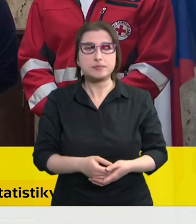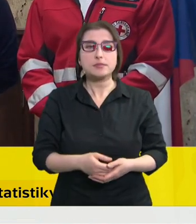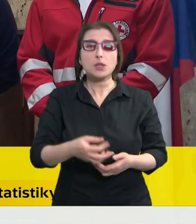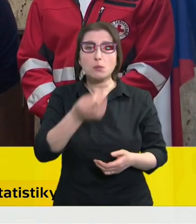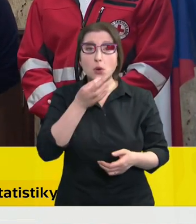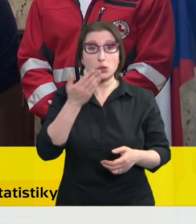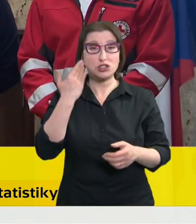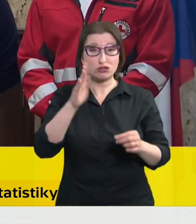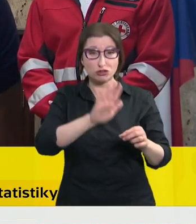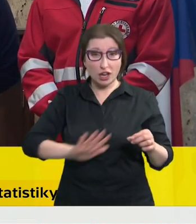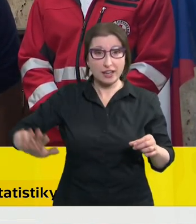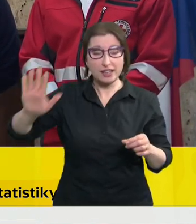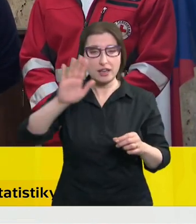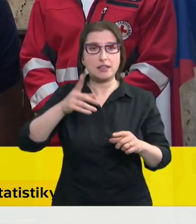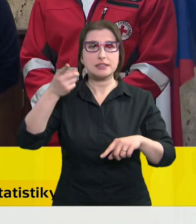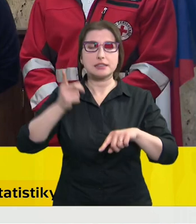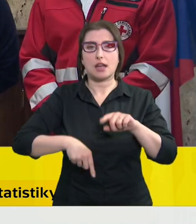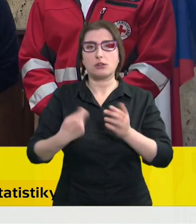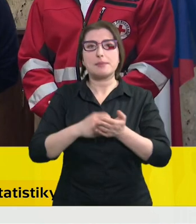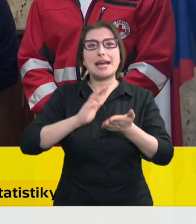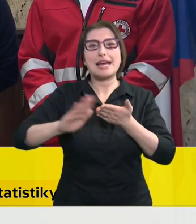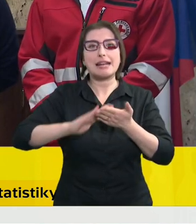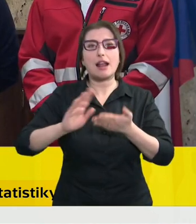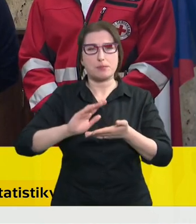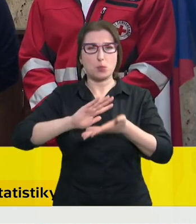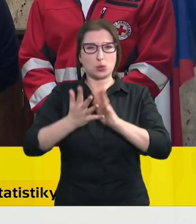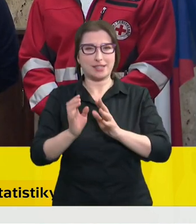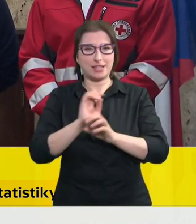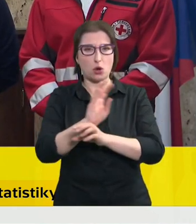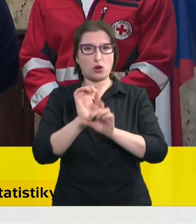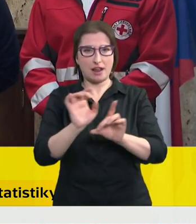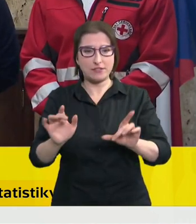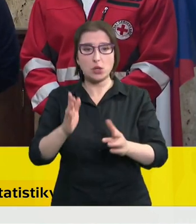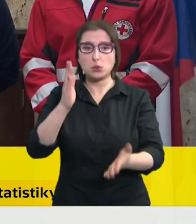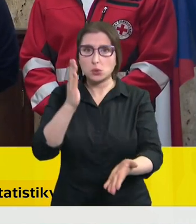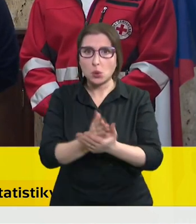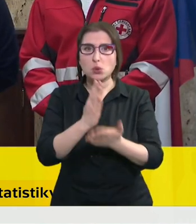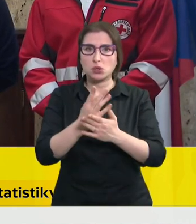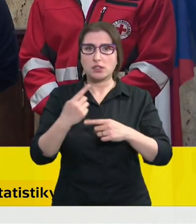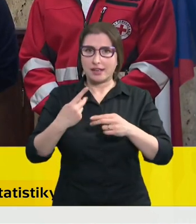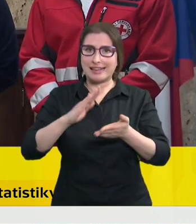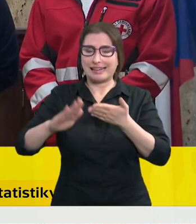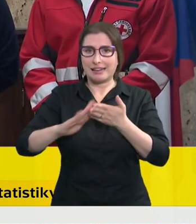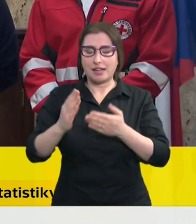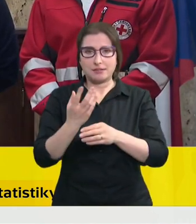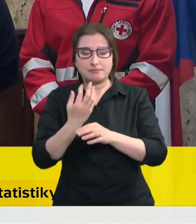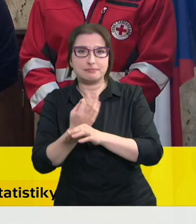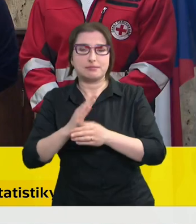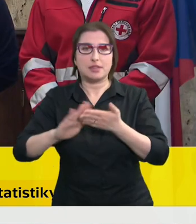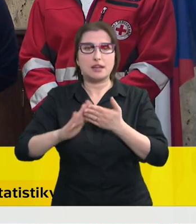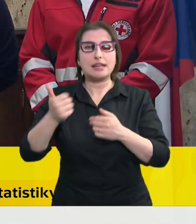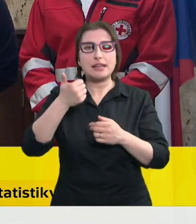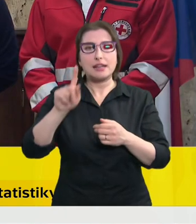republikou, zejména ta rychlejší, nakažlivější mutace, nabrala nějaký rychlejší vývoj s dynamikou třeba